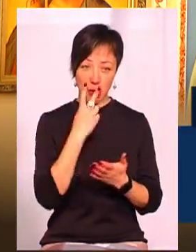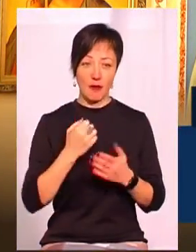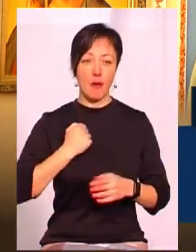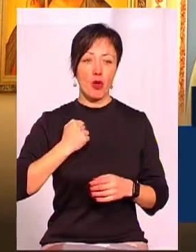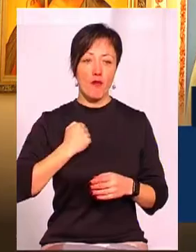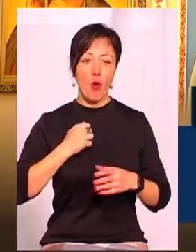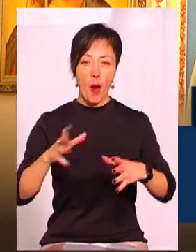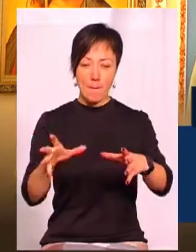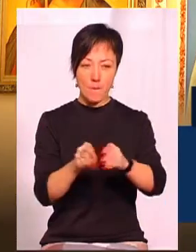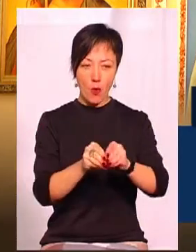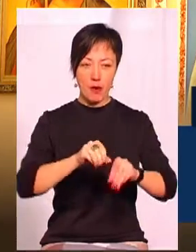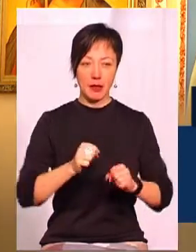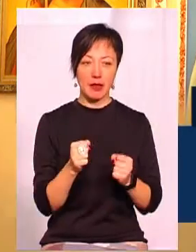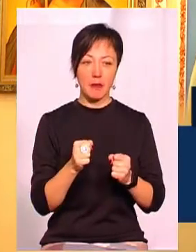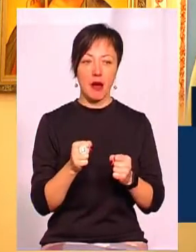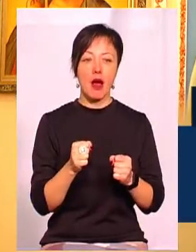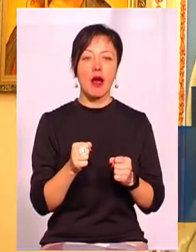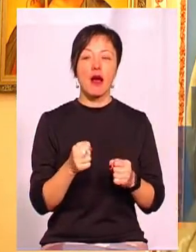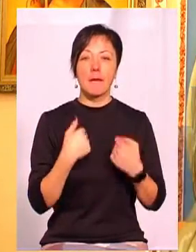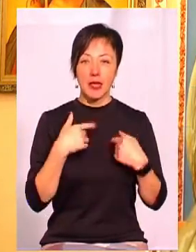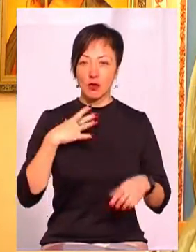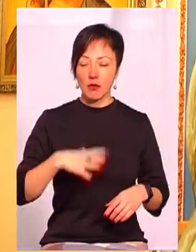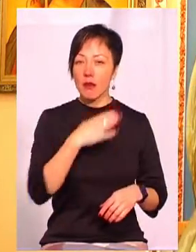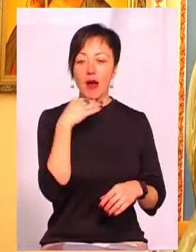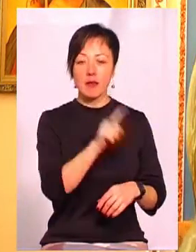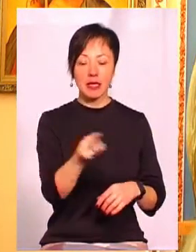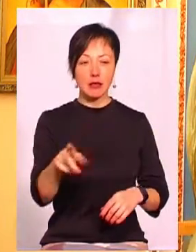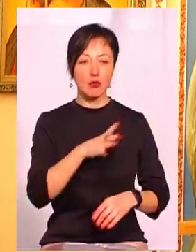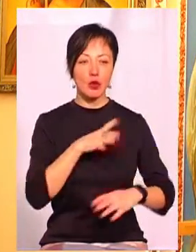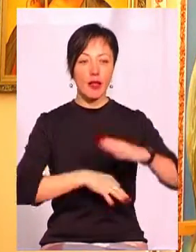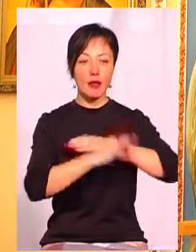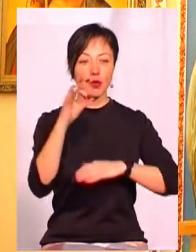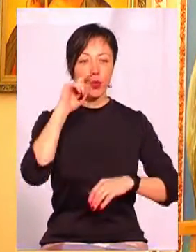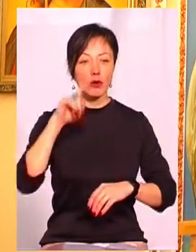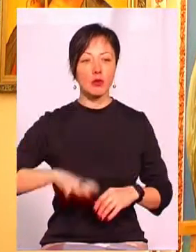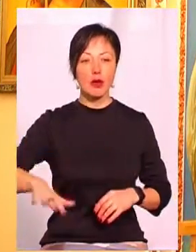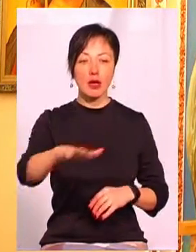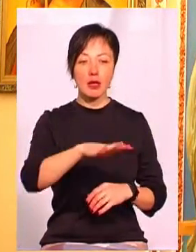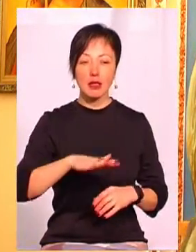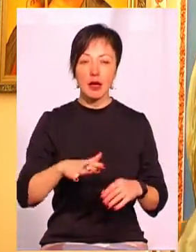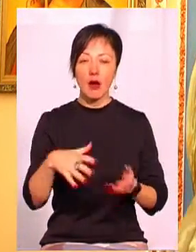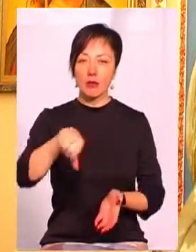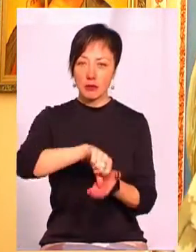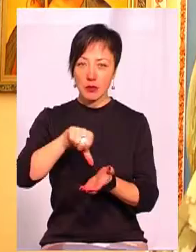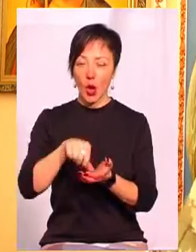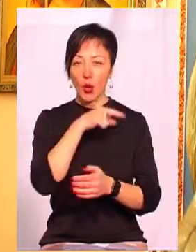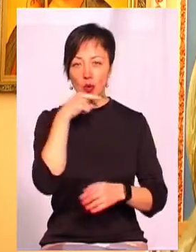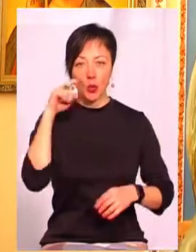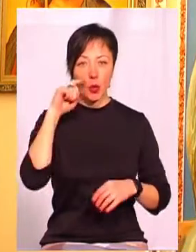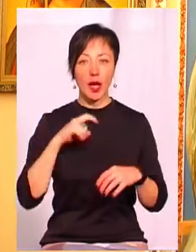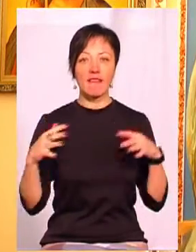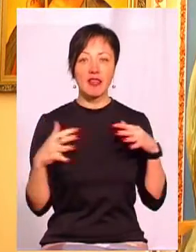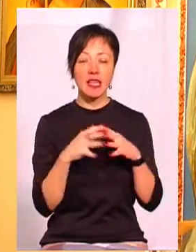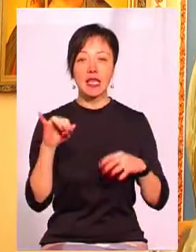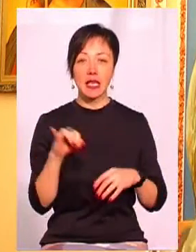бойового побратима, адже мені довелося з багатьма з них бути на сході нашої держави, приймати участь в російсько-українській війні